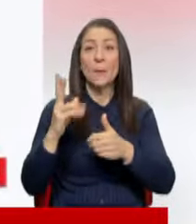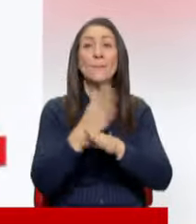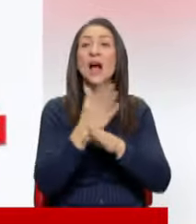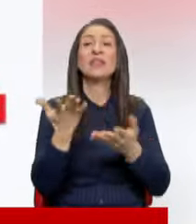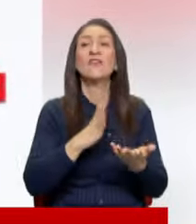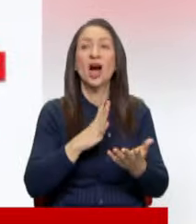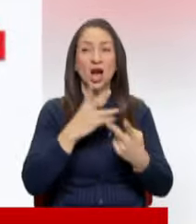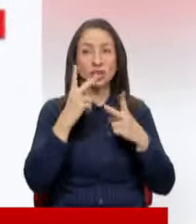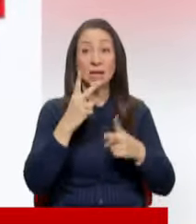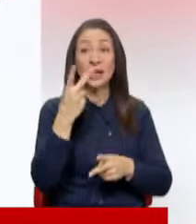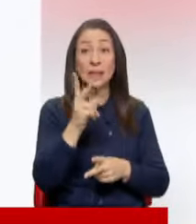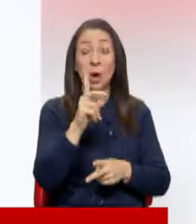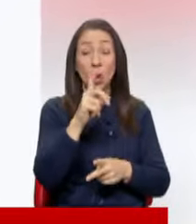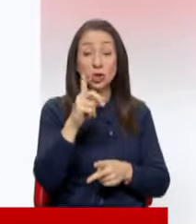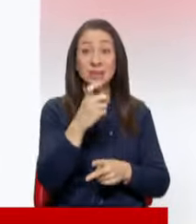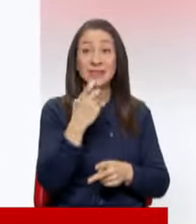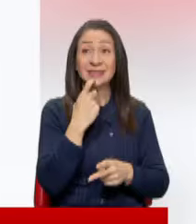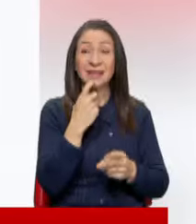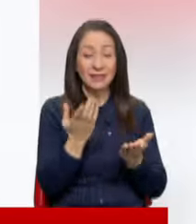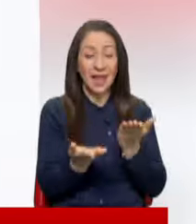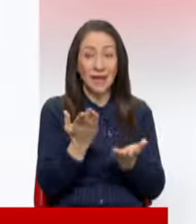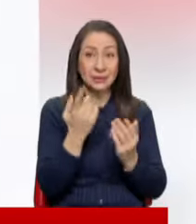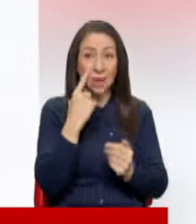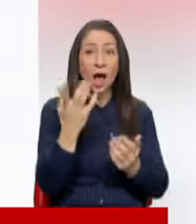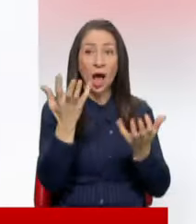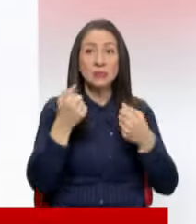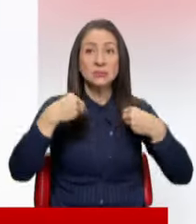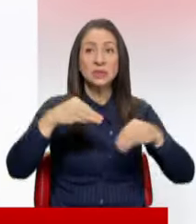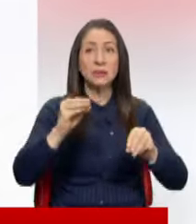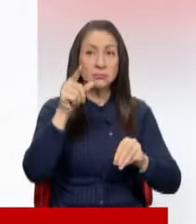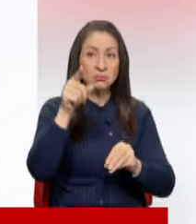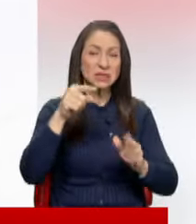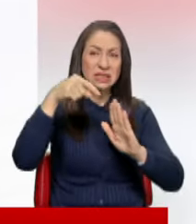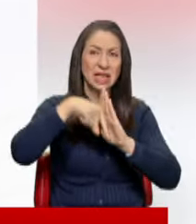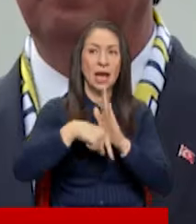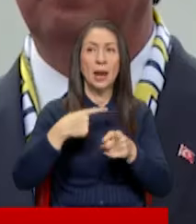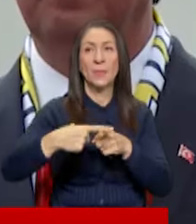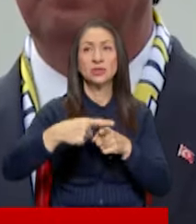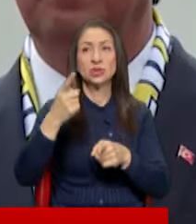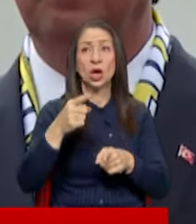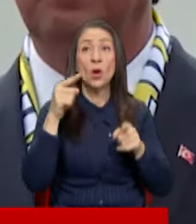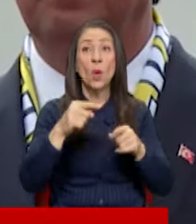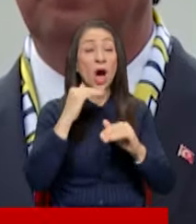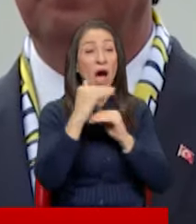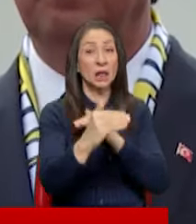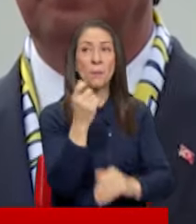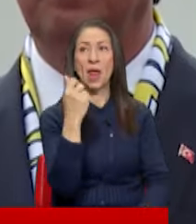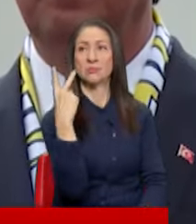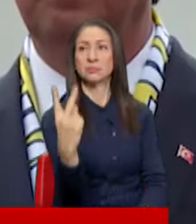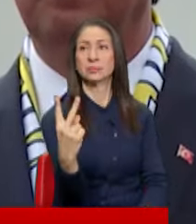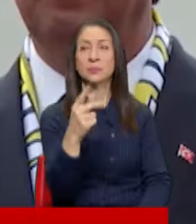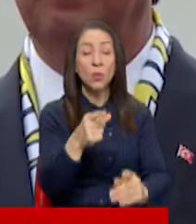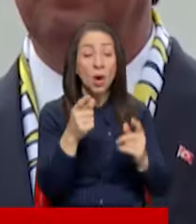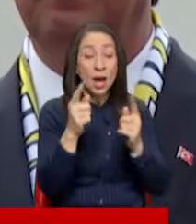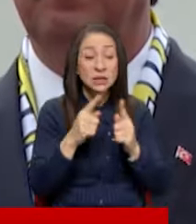varlığını açıkladı 2019 yılıyla kıyasla alım ve satımları da detaylıca paylaştı bu halkın parasıdır bu